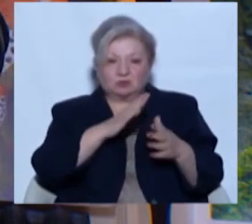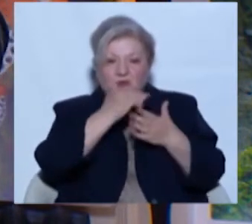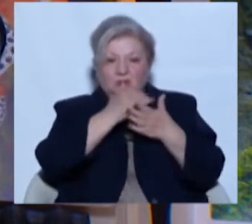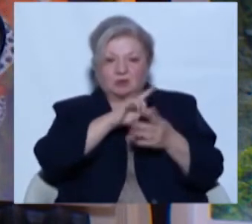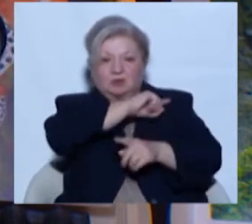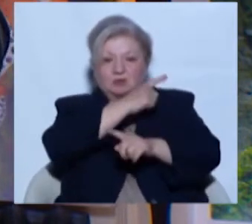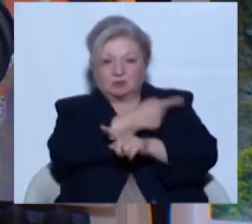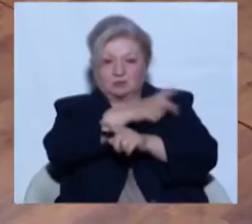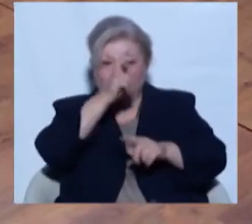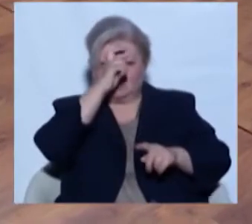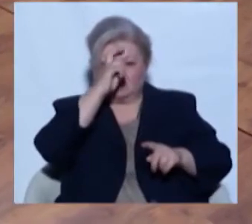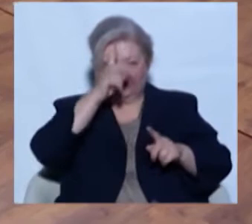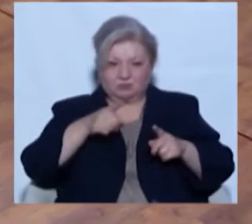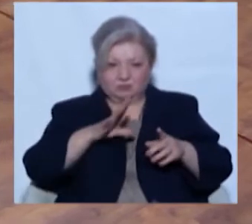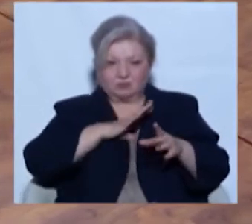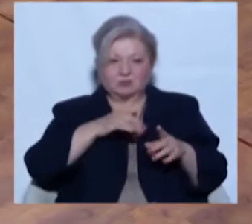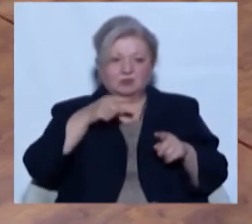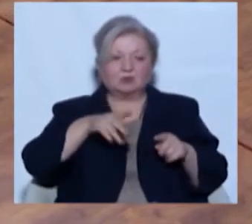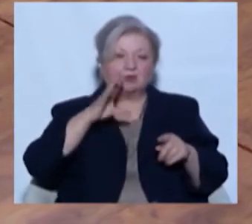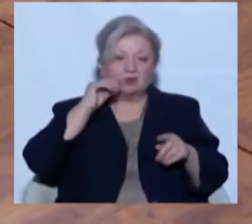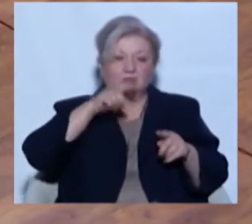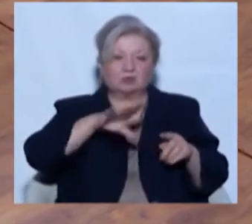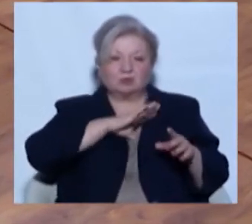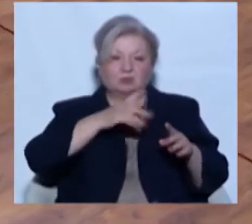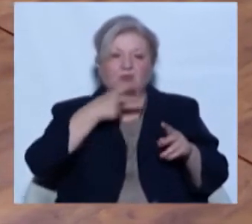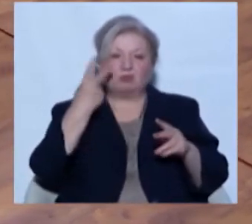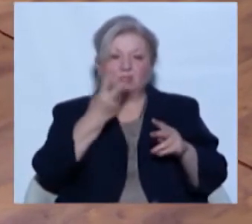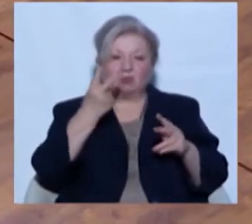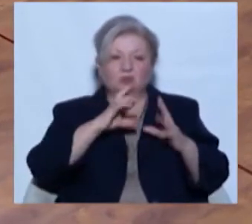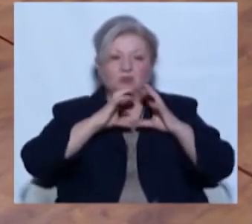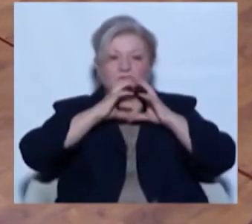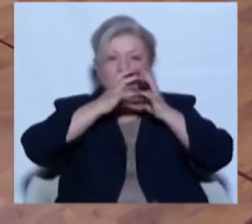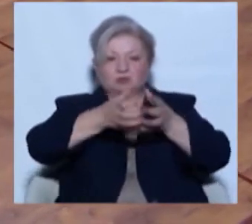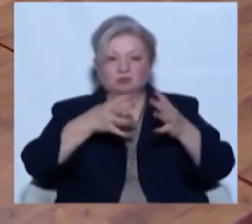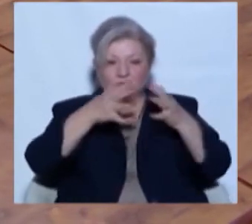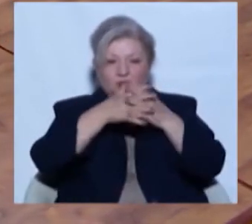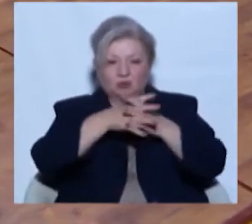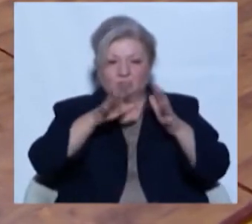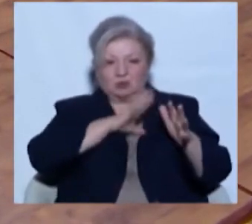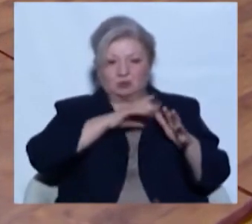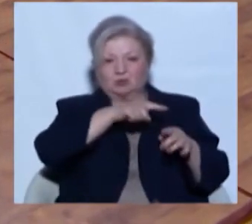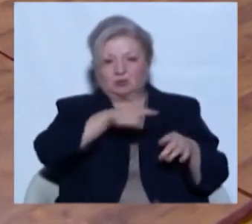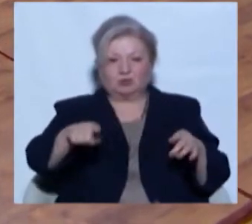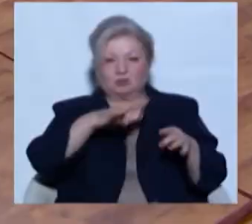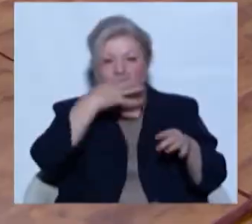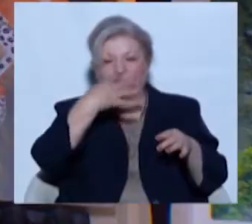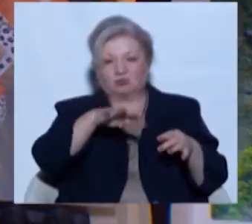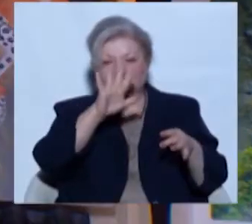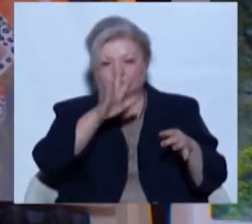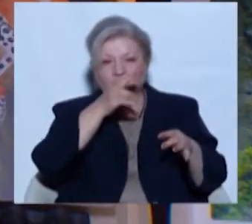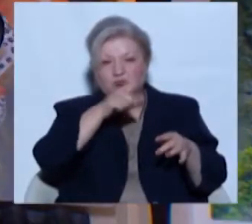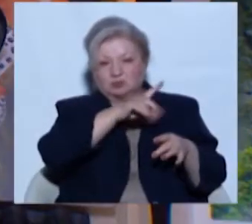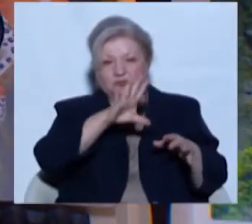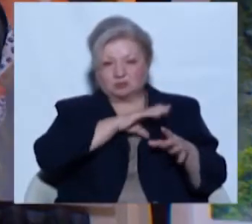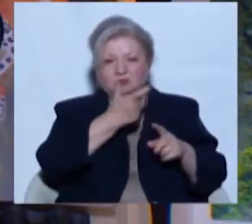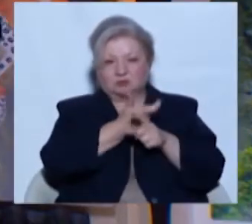კომპენსირებული ძლიერი ხელისუფლებით, თავის დროზე ეს მეორე მსოფლიო ომის დროსაც 48-55 წლებშიც ძალიან მწვავედ ბოსნია-ჰერცეგოვინაში